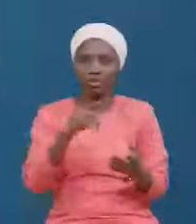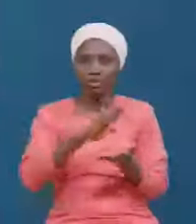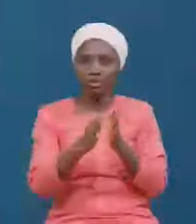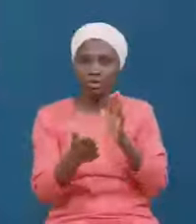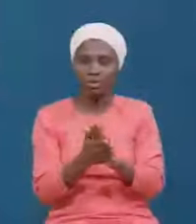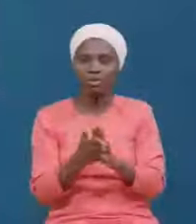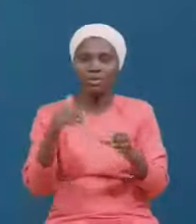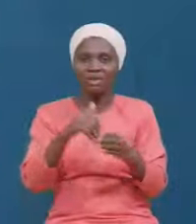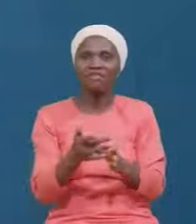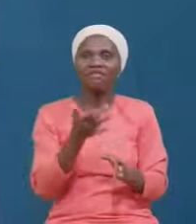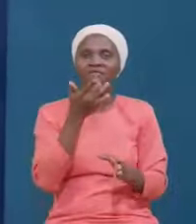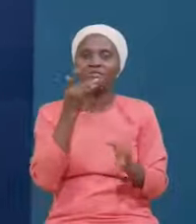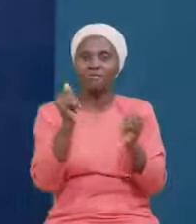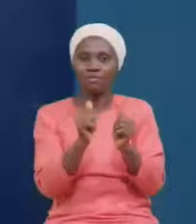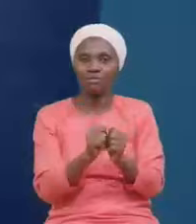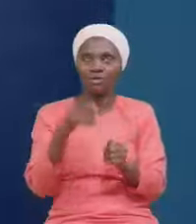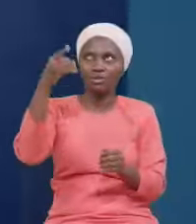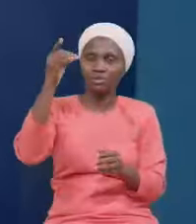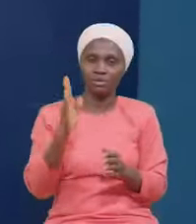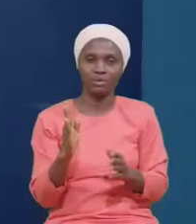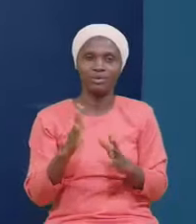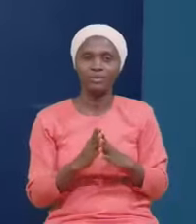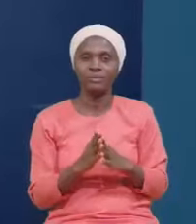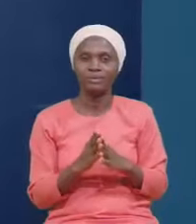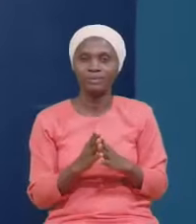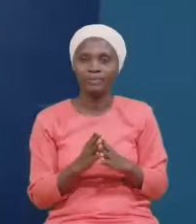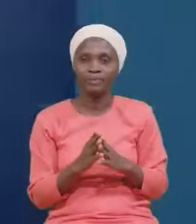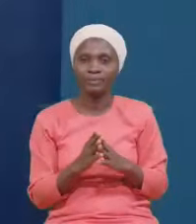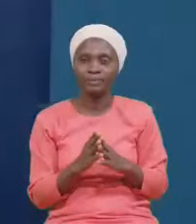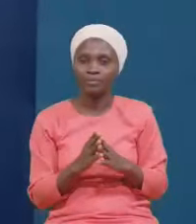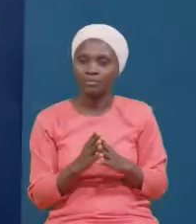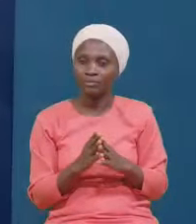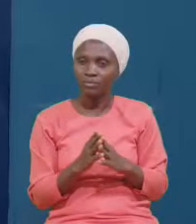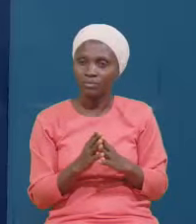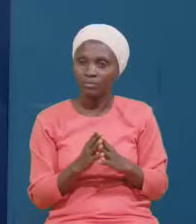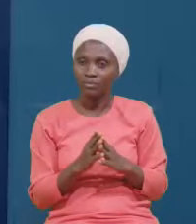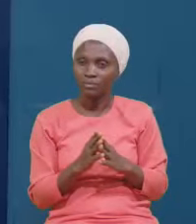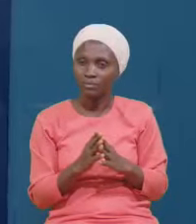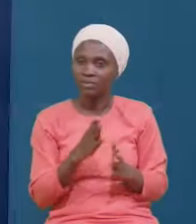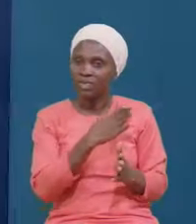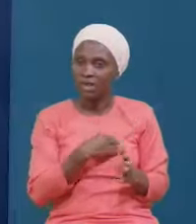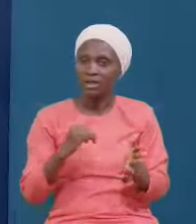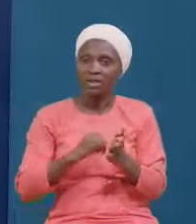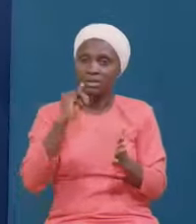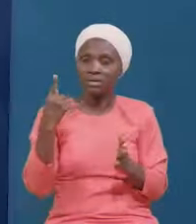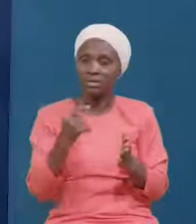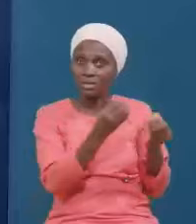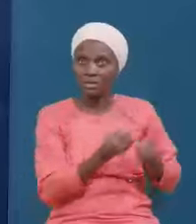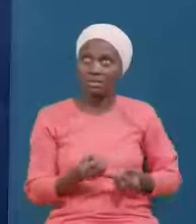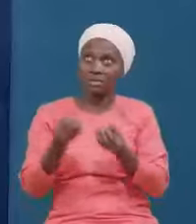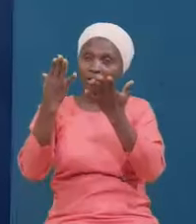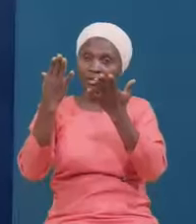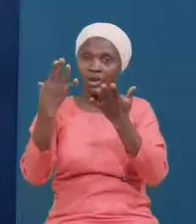with God. అది మిమ్మల్ని పాపములో నుంచి బయటకు తీసుకొచ్చి దేవుని అనుగ్రహానికి దగ్గర చేస్తుంది. And it is a sacrifice